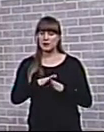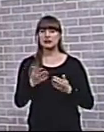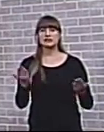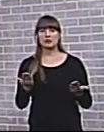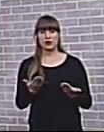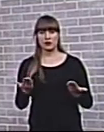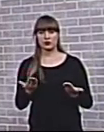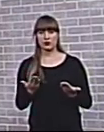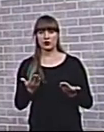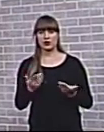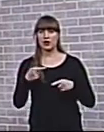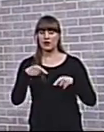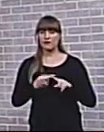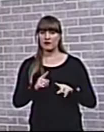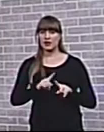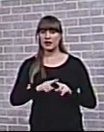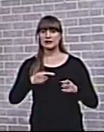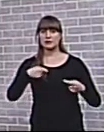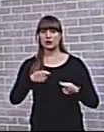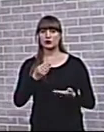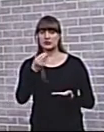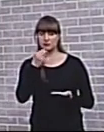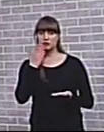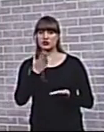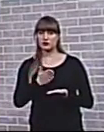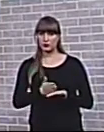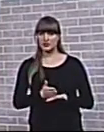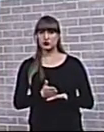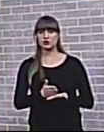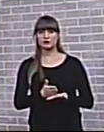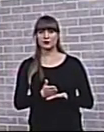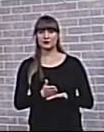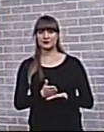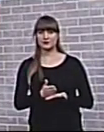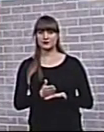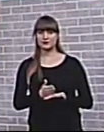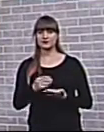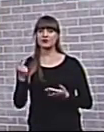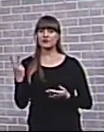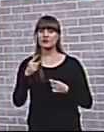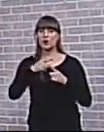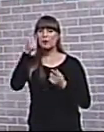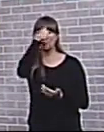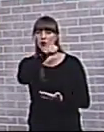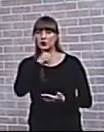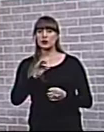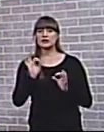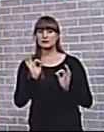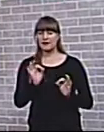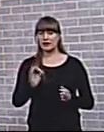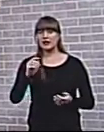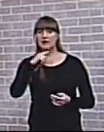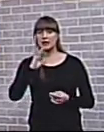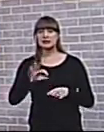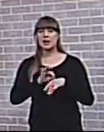которые в этой продукции пищевой присутствуют. Во втором полугодии «Справедливая Россия»